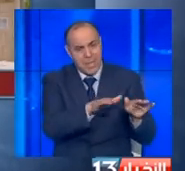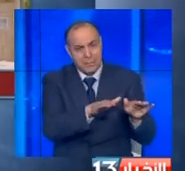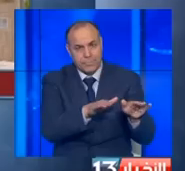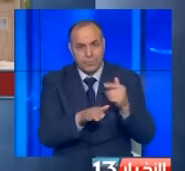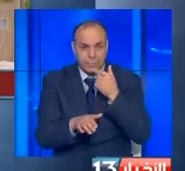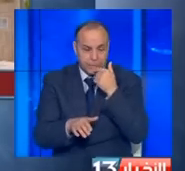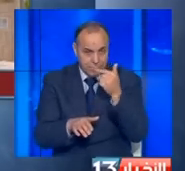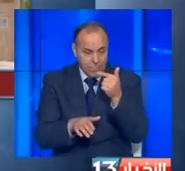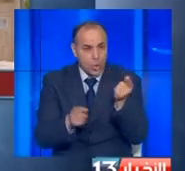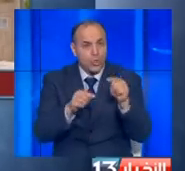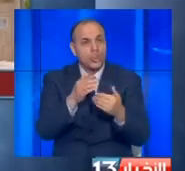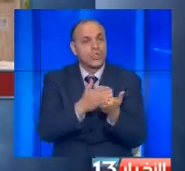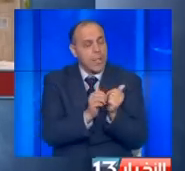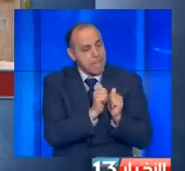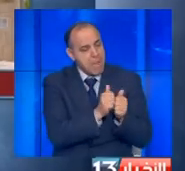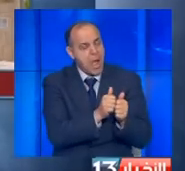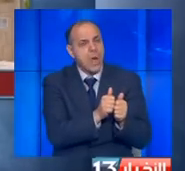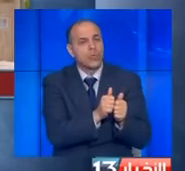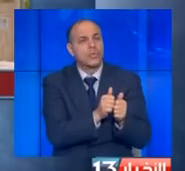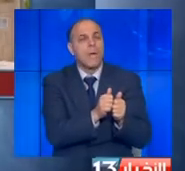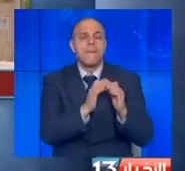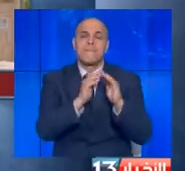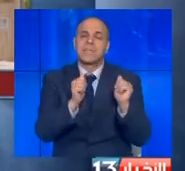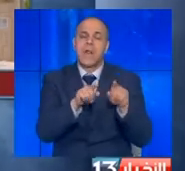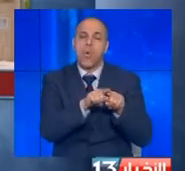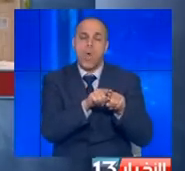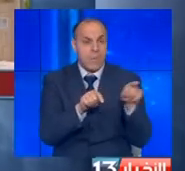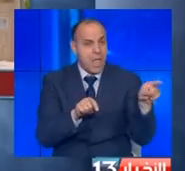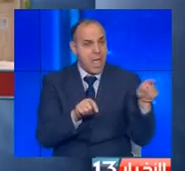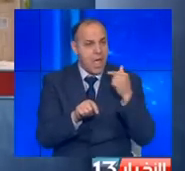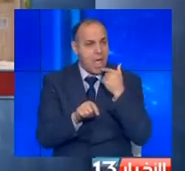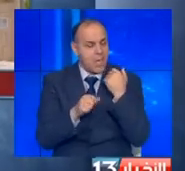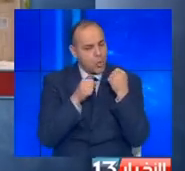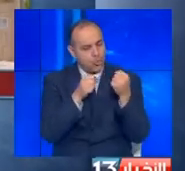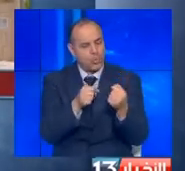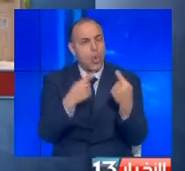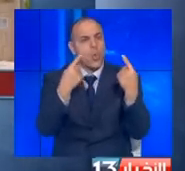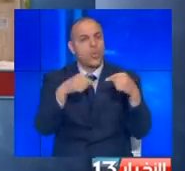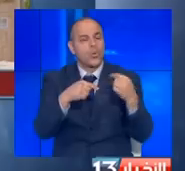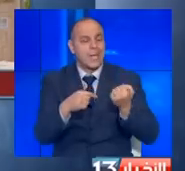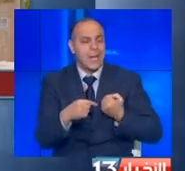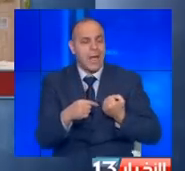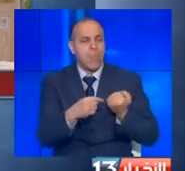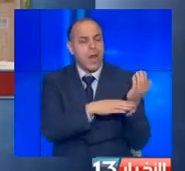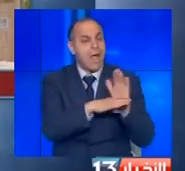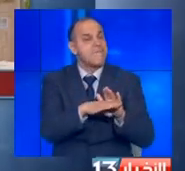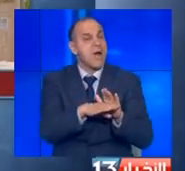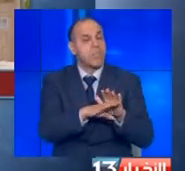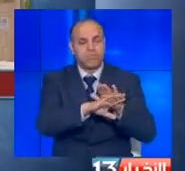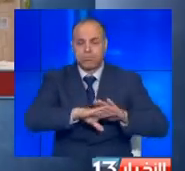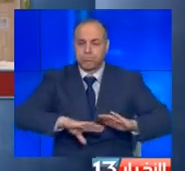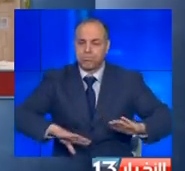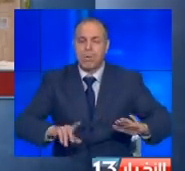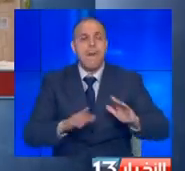فانها تجدد وقوفها المطلق الى جانب مصر الشقيقه في جهودها لمكافحه الارهاب والحفاظ على امنها